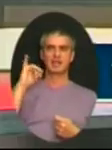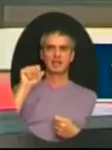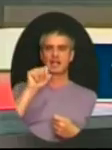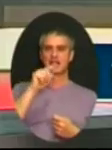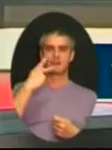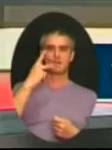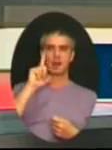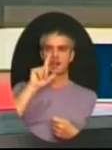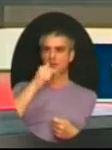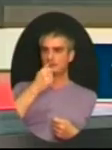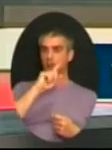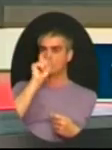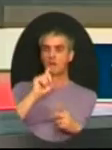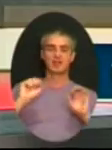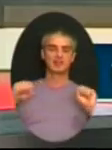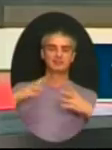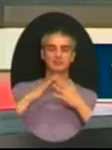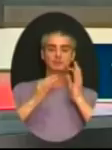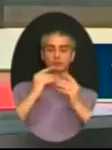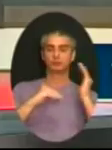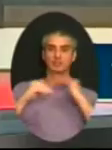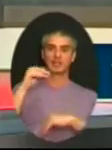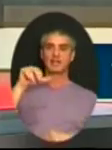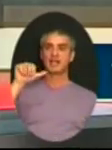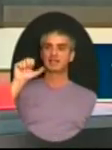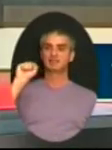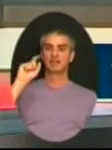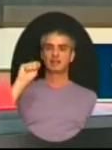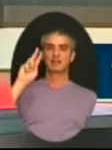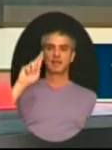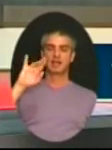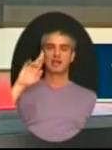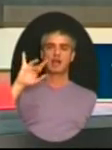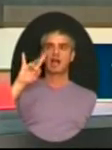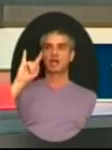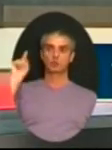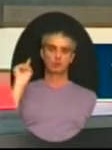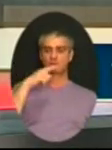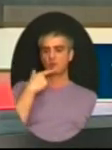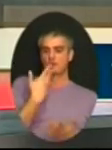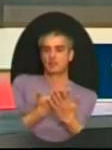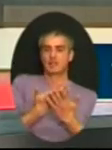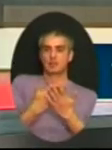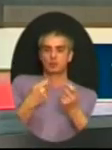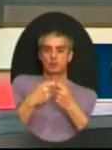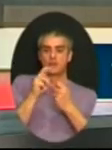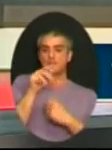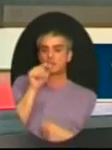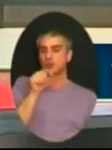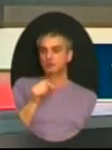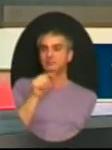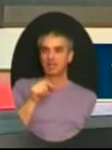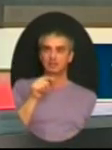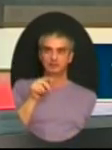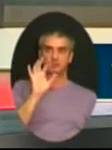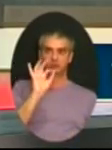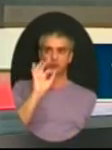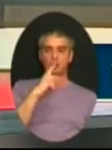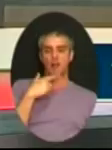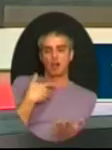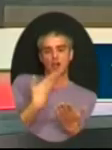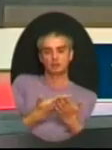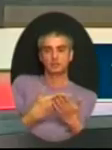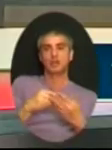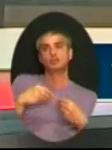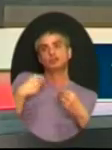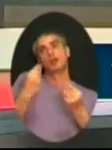כך שייתכן שנשיאת בית המשפט העליון אסתר חיות תיקרא למסור עדות בעניין הזה של ההצעה